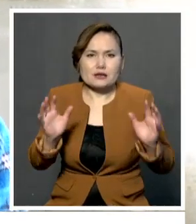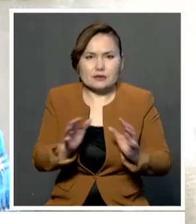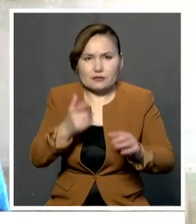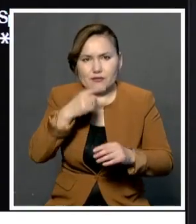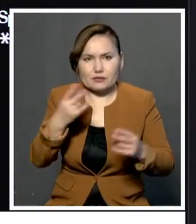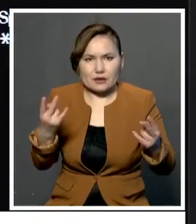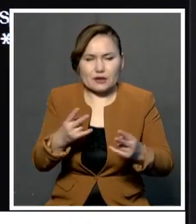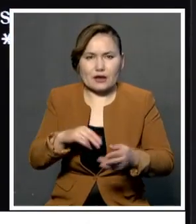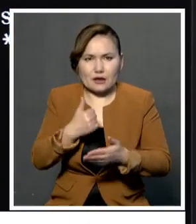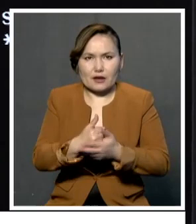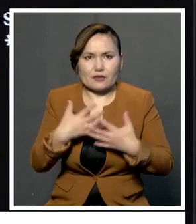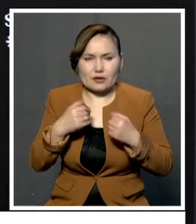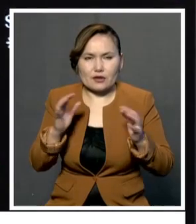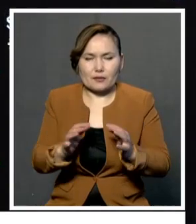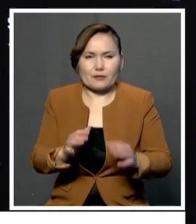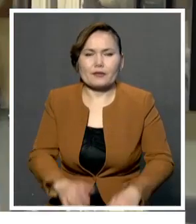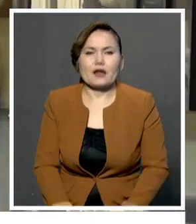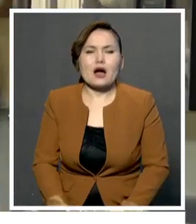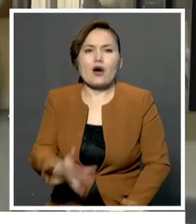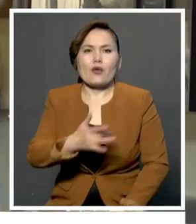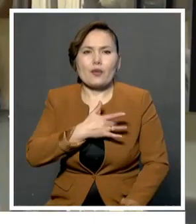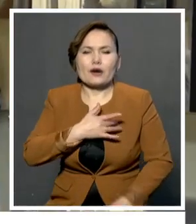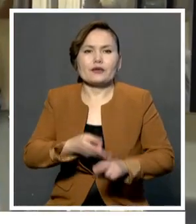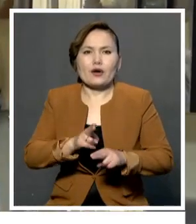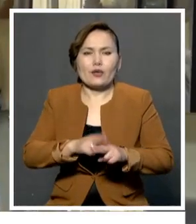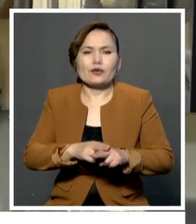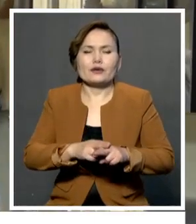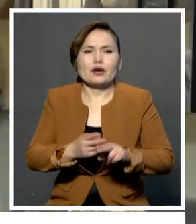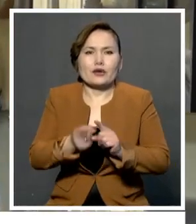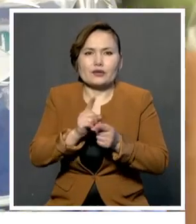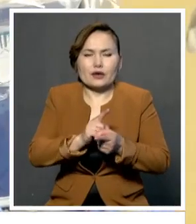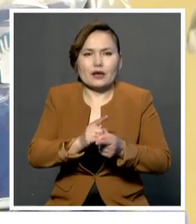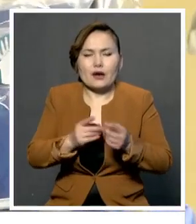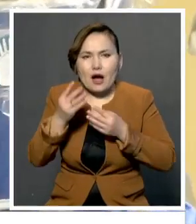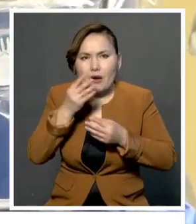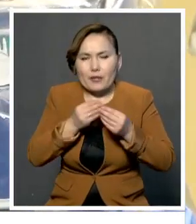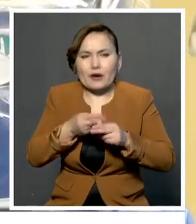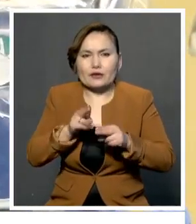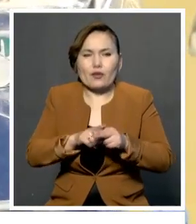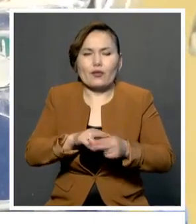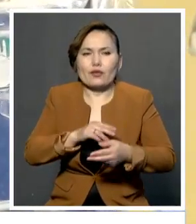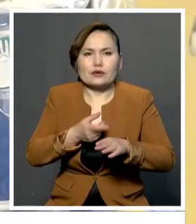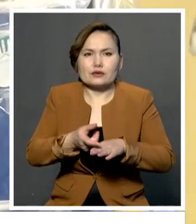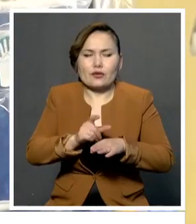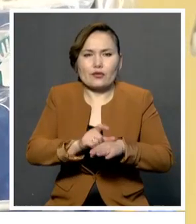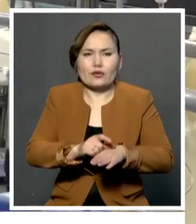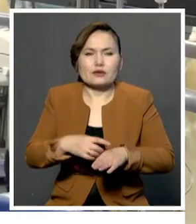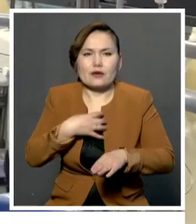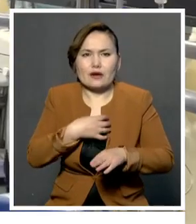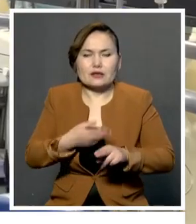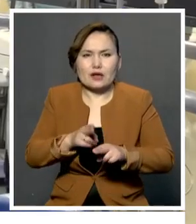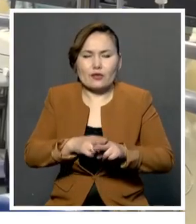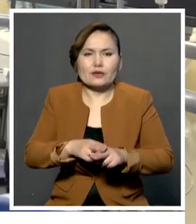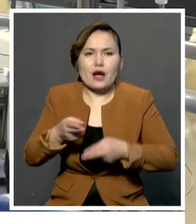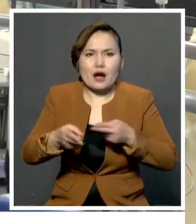керек. Жүректің қолқа қақпашасын импланттау кезінде науқастарға жансыздандыру препараттары қолданылмайды. Тек жергілікті орынға наркоз салынады.